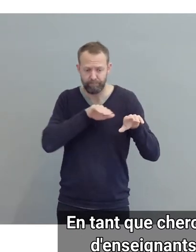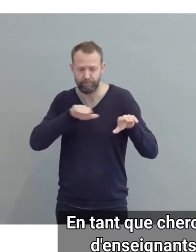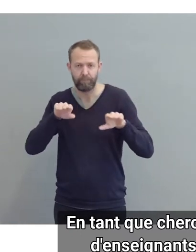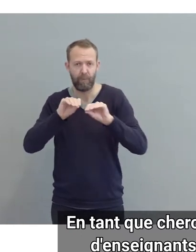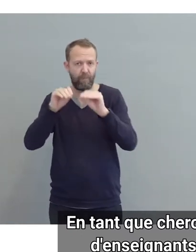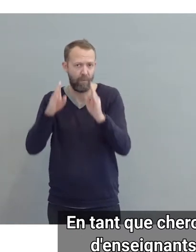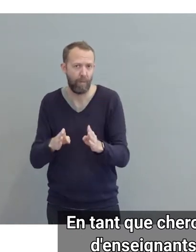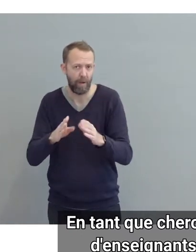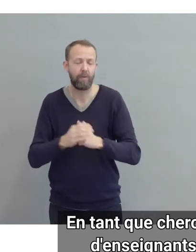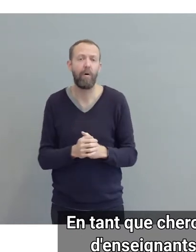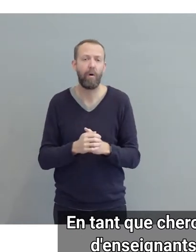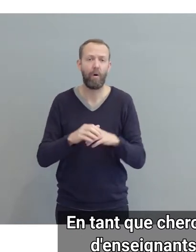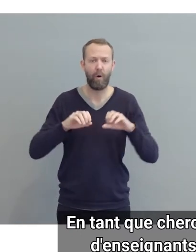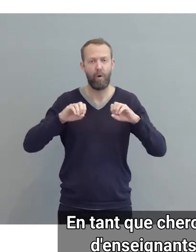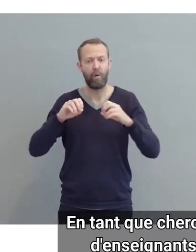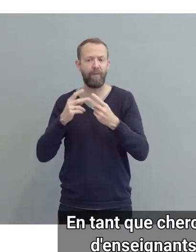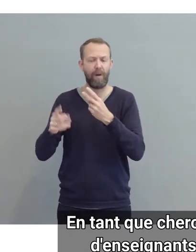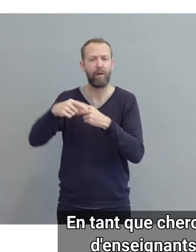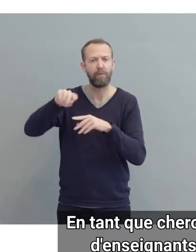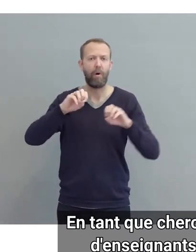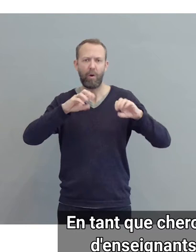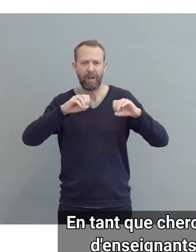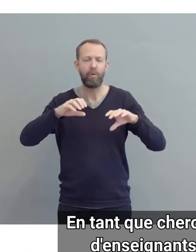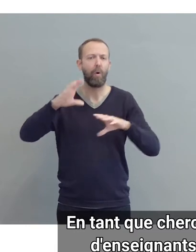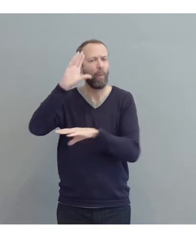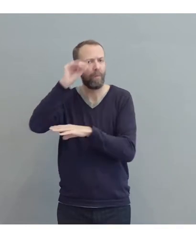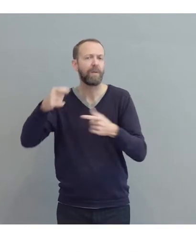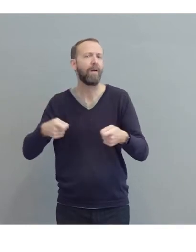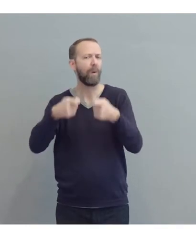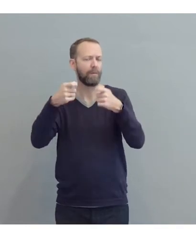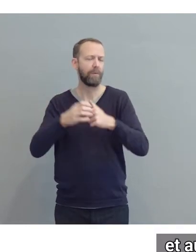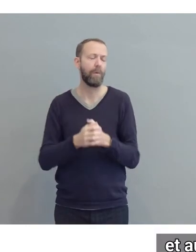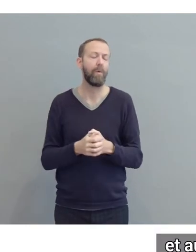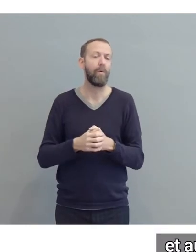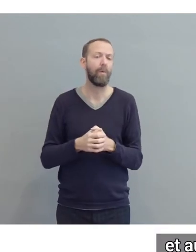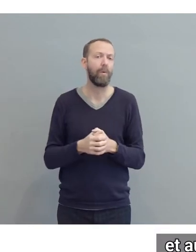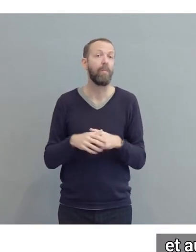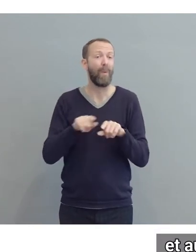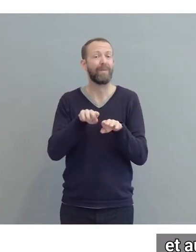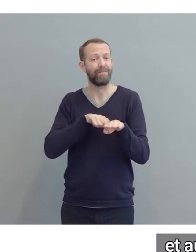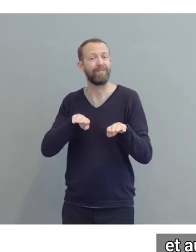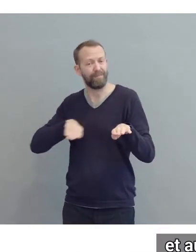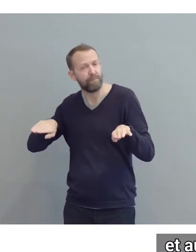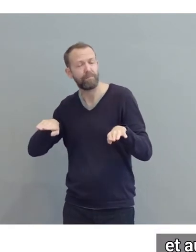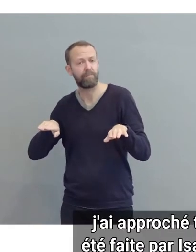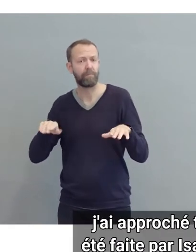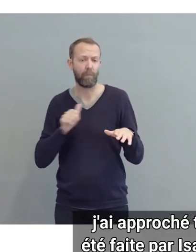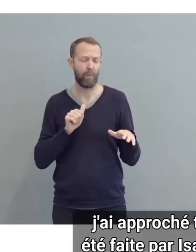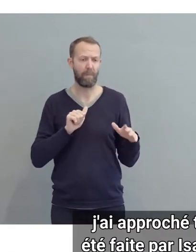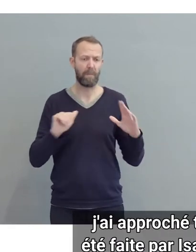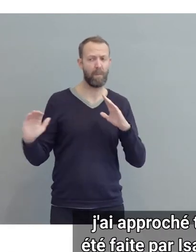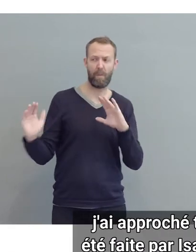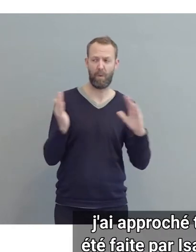d'enseignant et de professionnel de l'éducation, et aussi en tant que comparatiste, j'ai